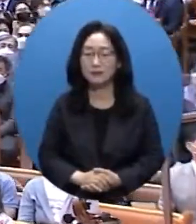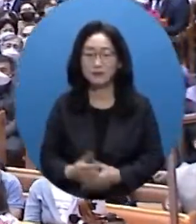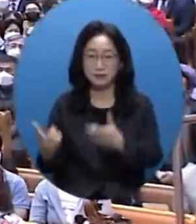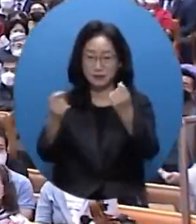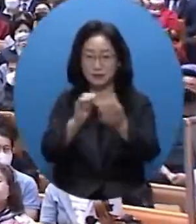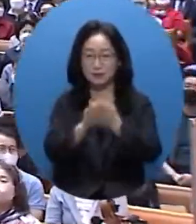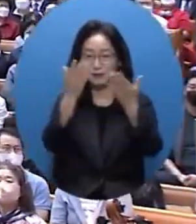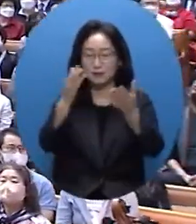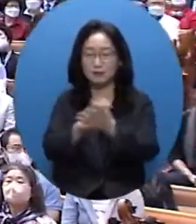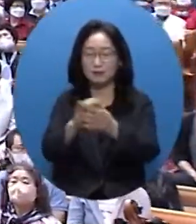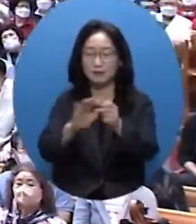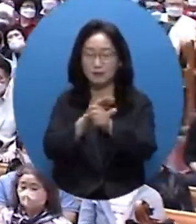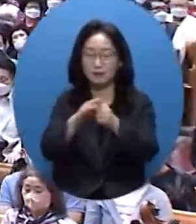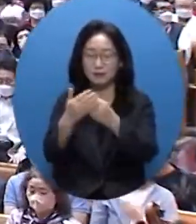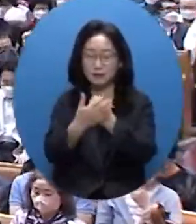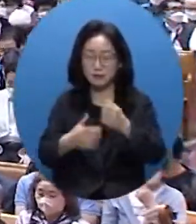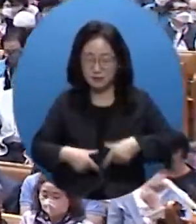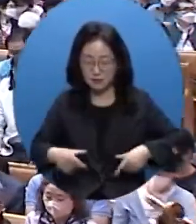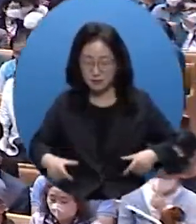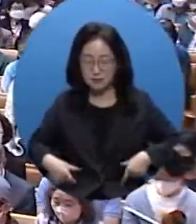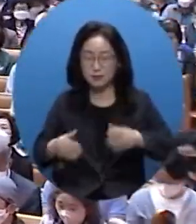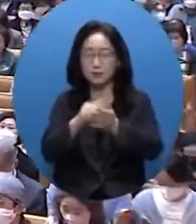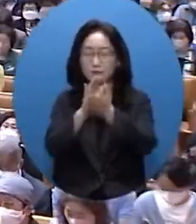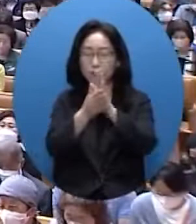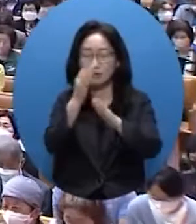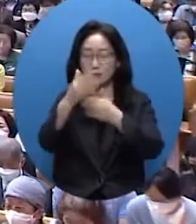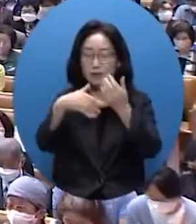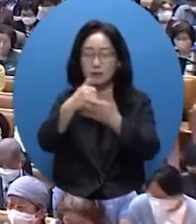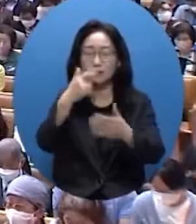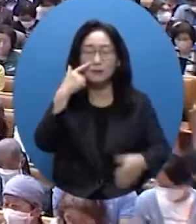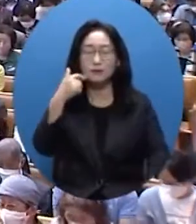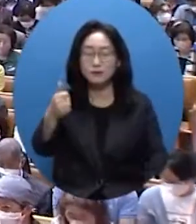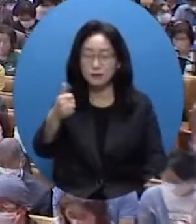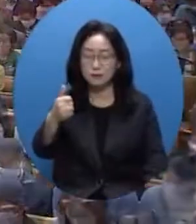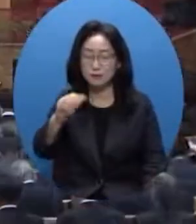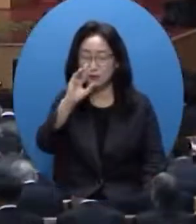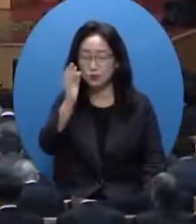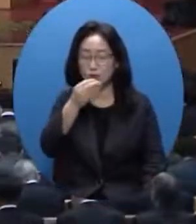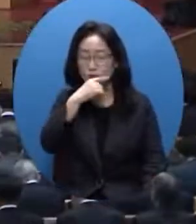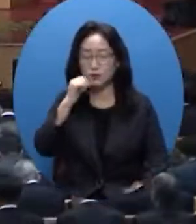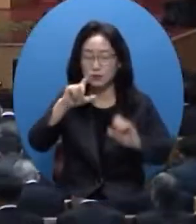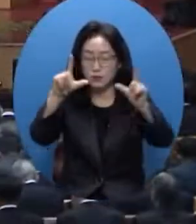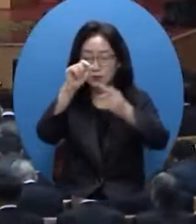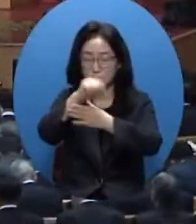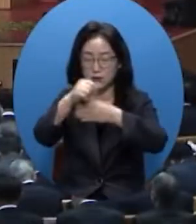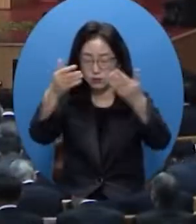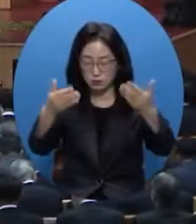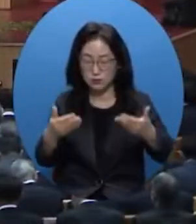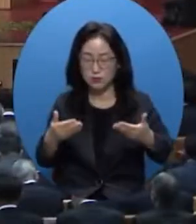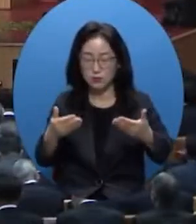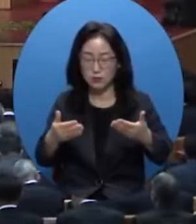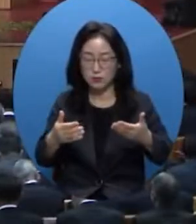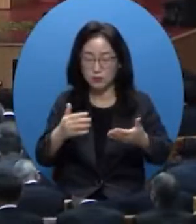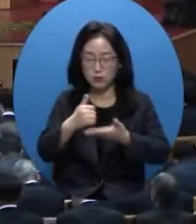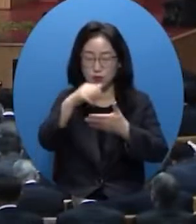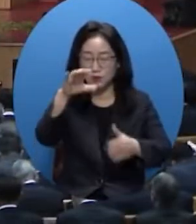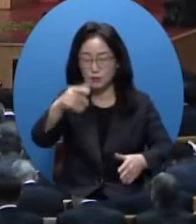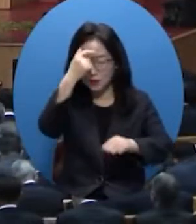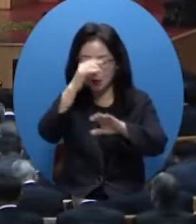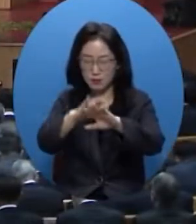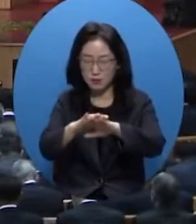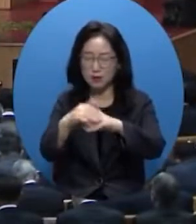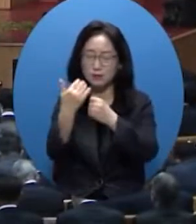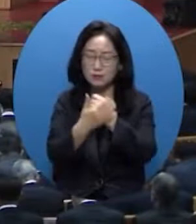기도하겠습니다 사랑과 은혜와 자비가 무한하신 하나님 아버지 거룩한 귀를 허락하여 주시고 줌 앞에 예배드리는